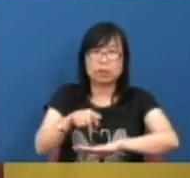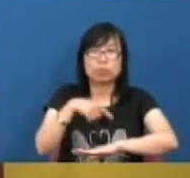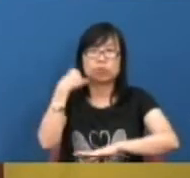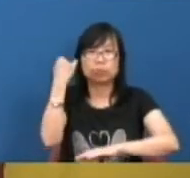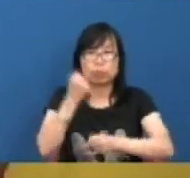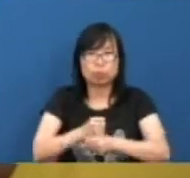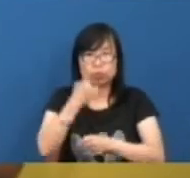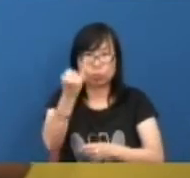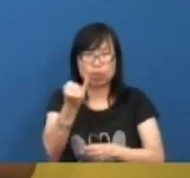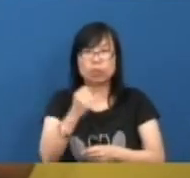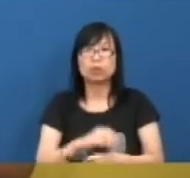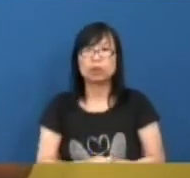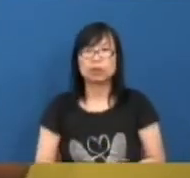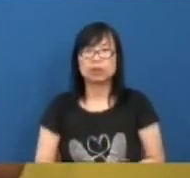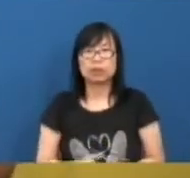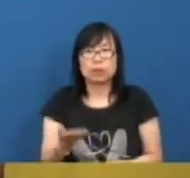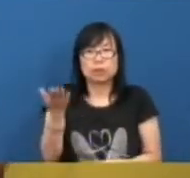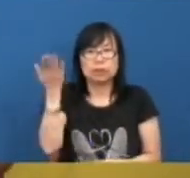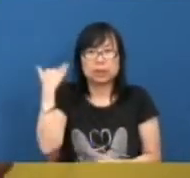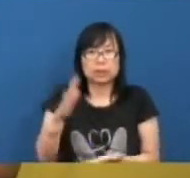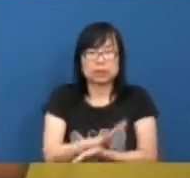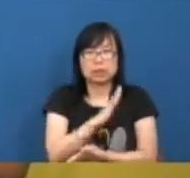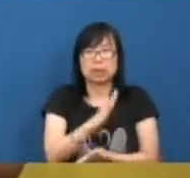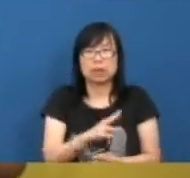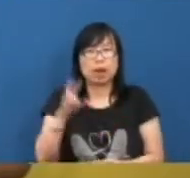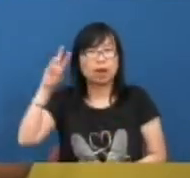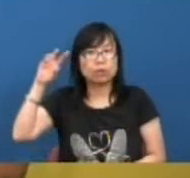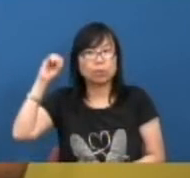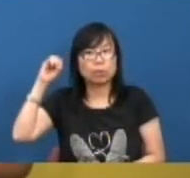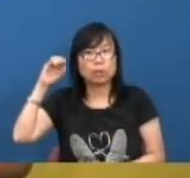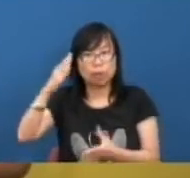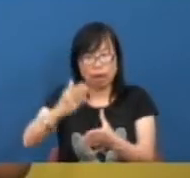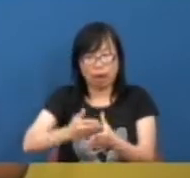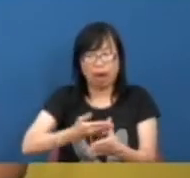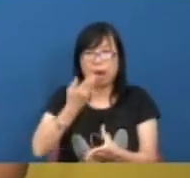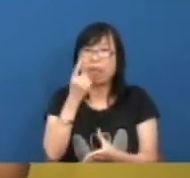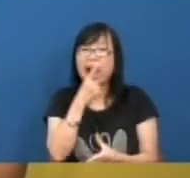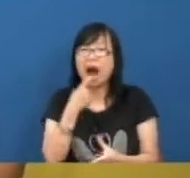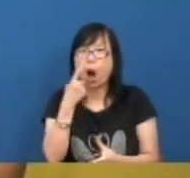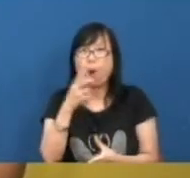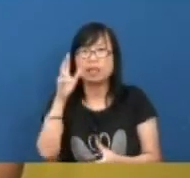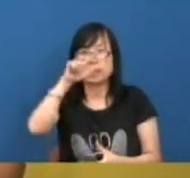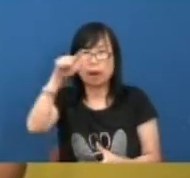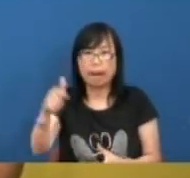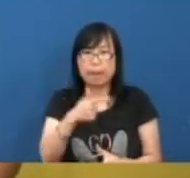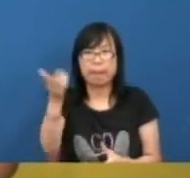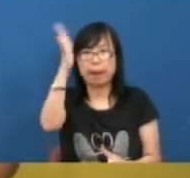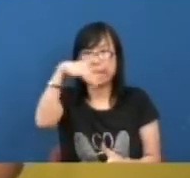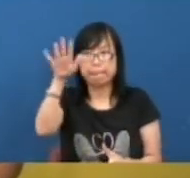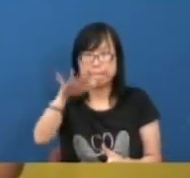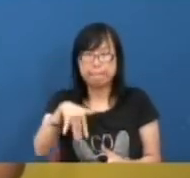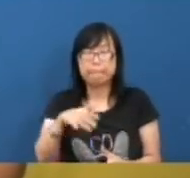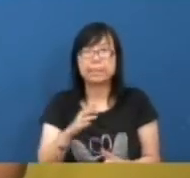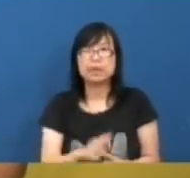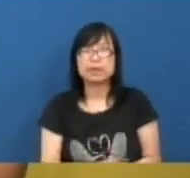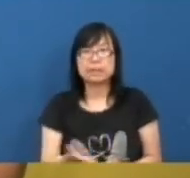啊。嗱，包括當年咧，譬如我舉個例喺將軍澳坑口咧，就係85000嘅後遺症啦。當